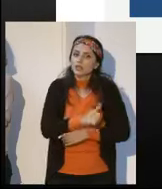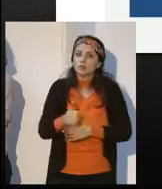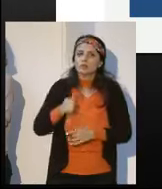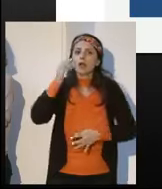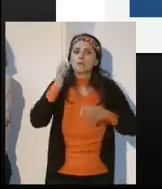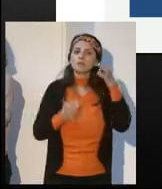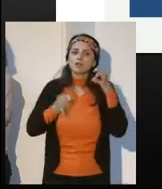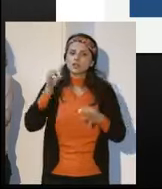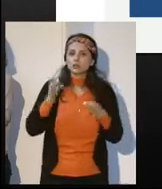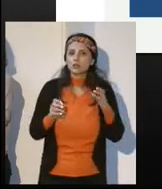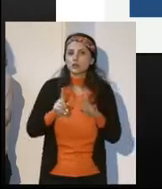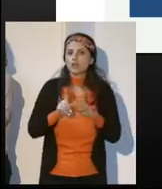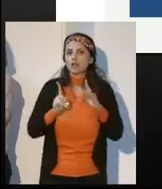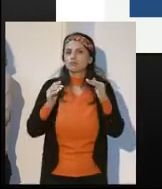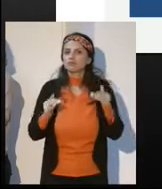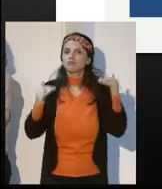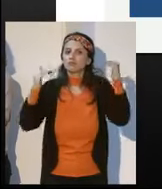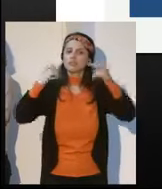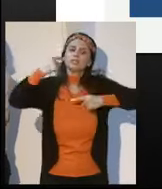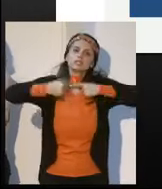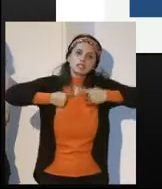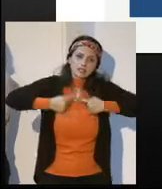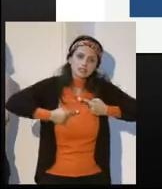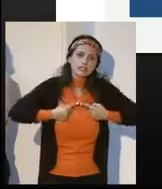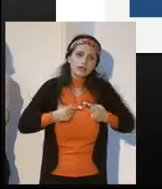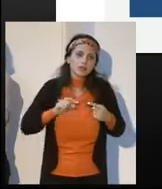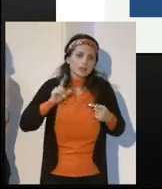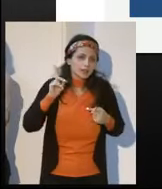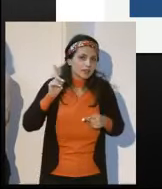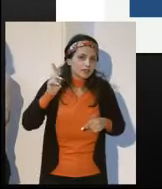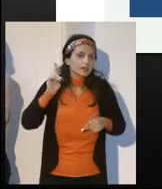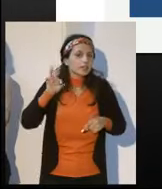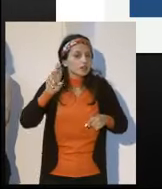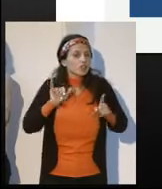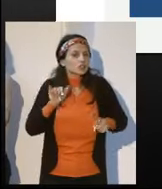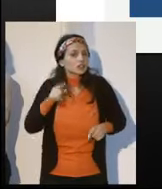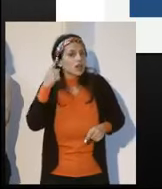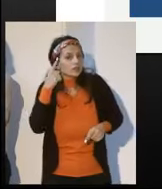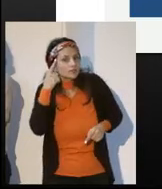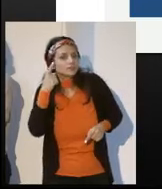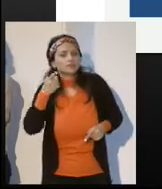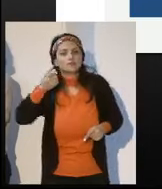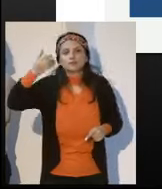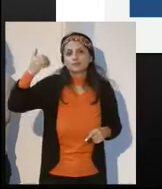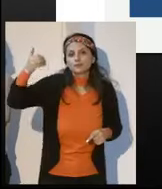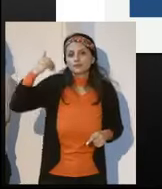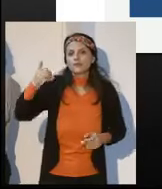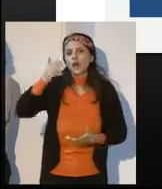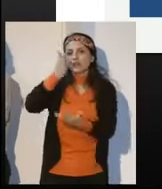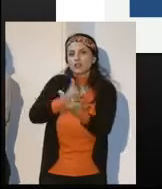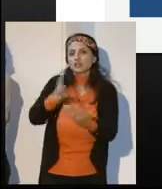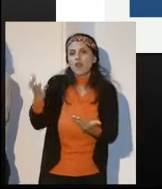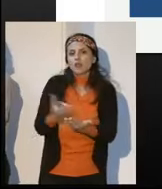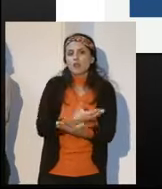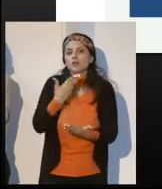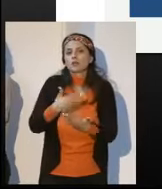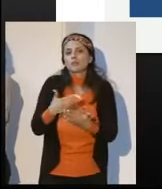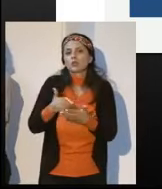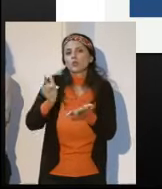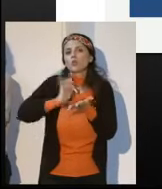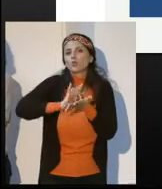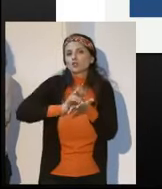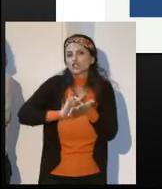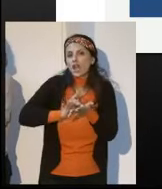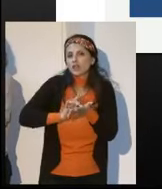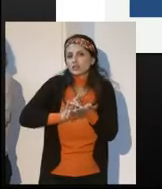masurile la nivel de sistem care au fost luate daca va amintiti deciziile luate din comitetul National pentru situatii de